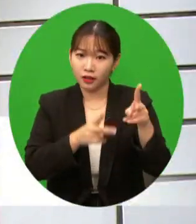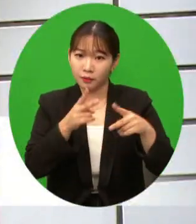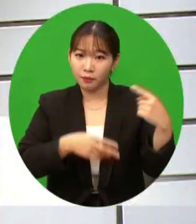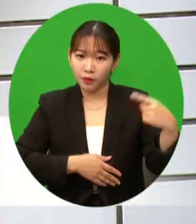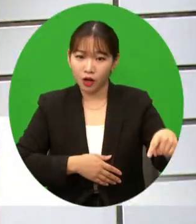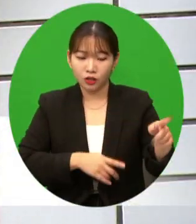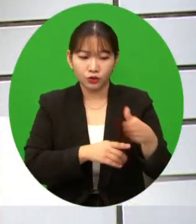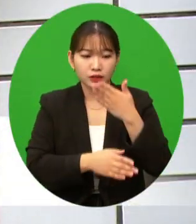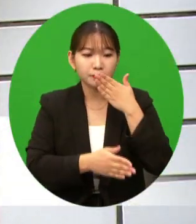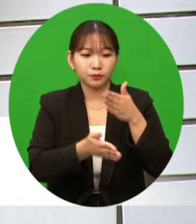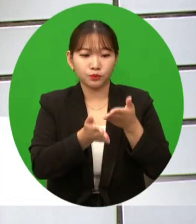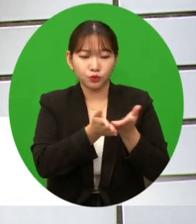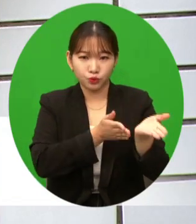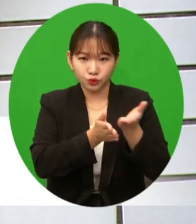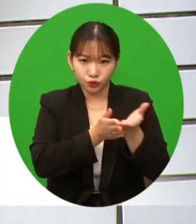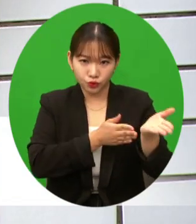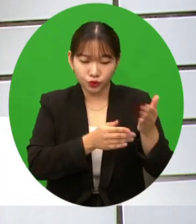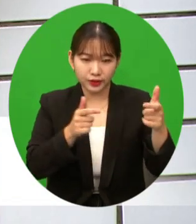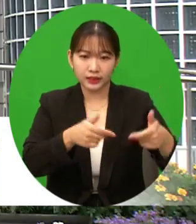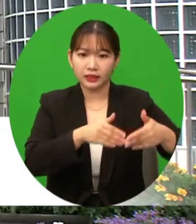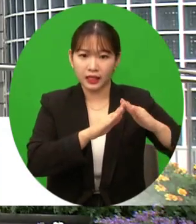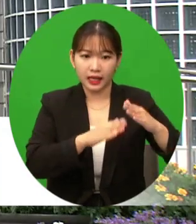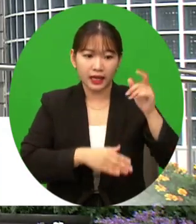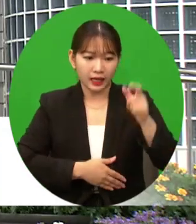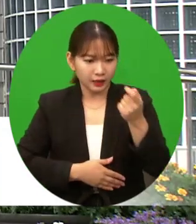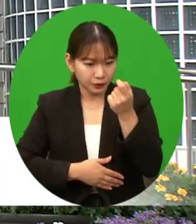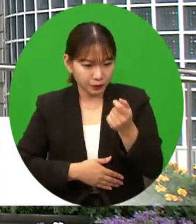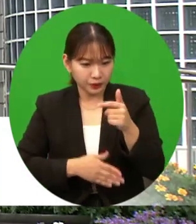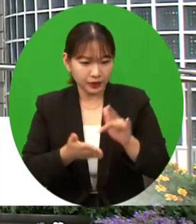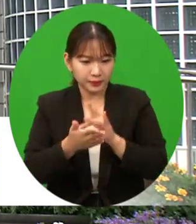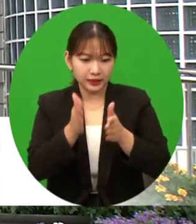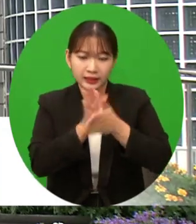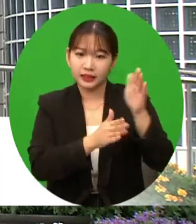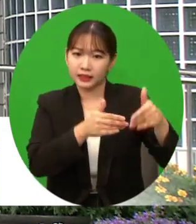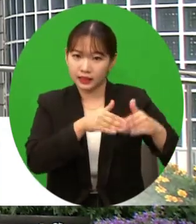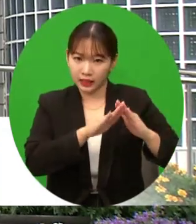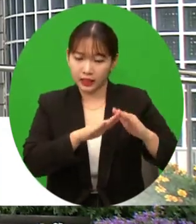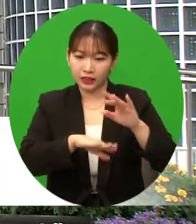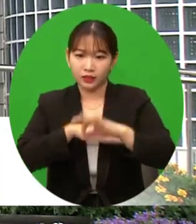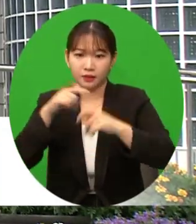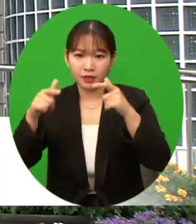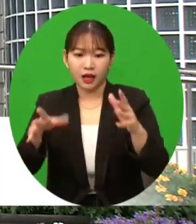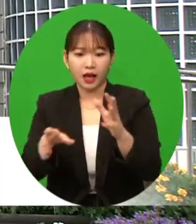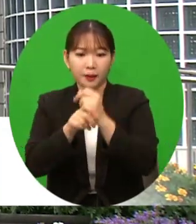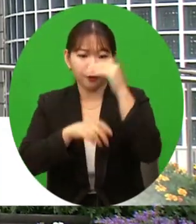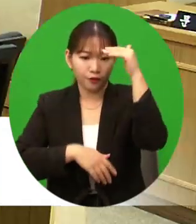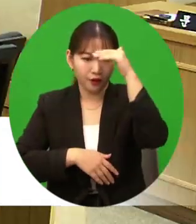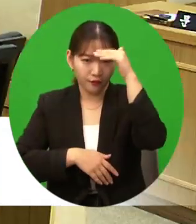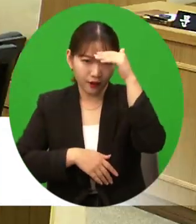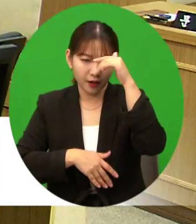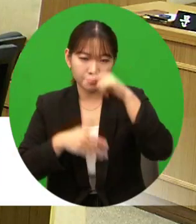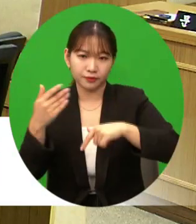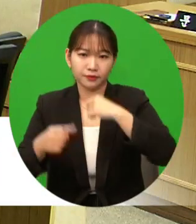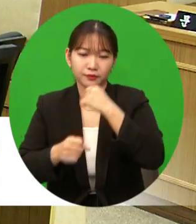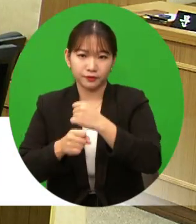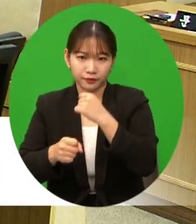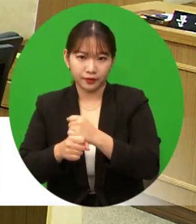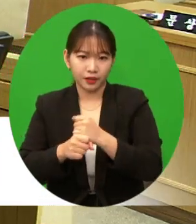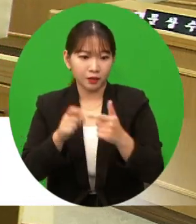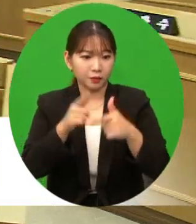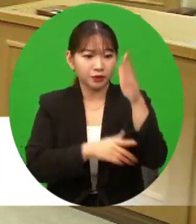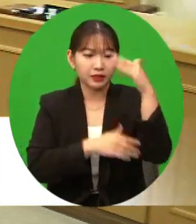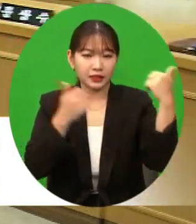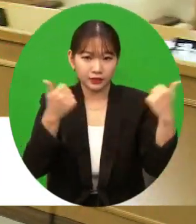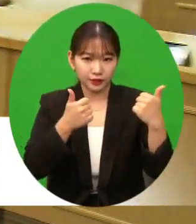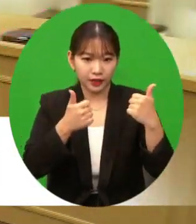수산식품 수출 단지 조성 강소영 스마트시티 조성 서남권 통합관광 플랫폼 조성 등으로